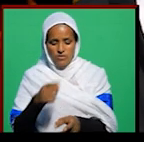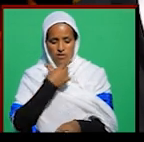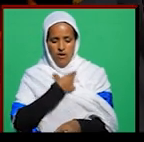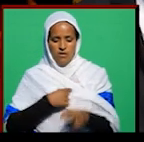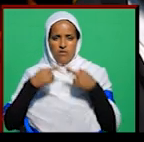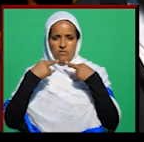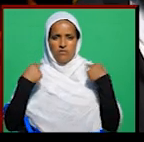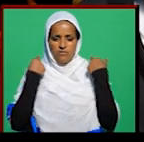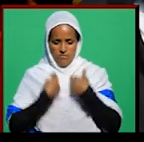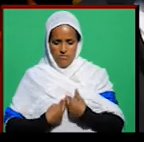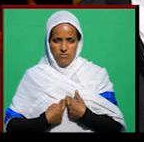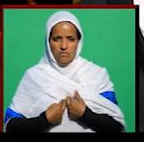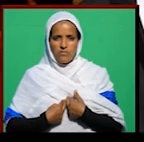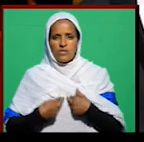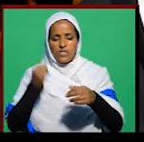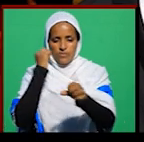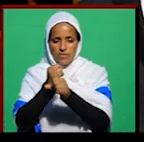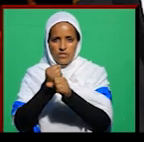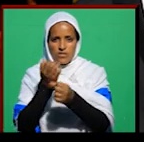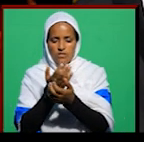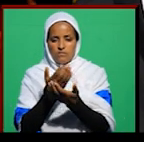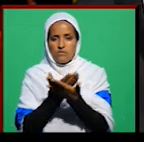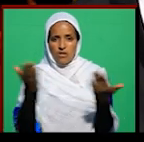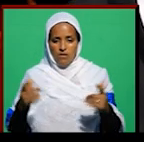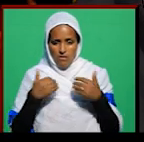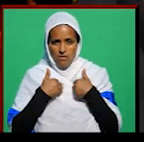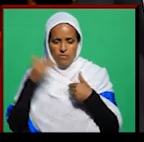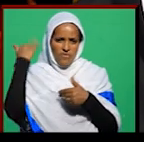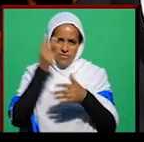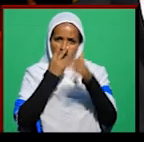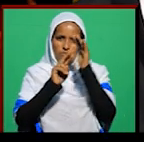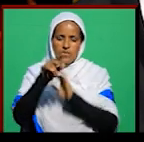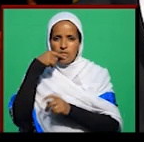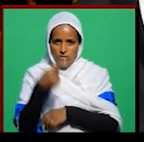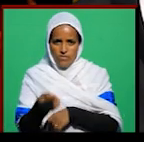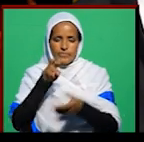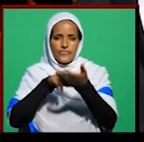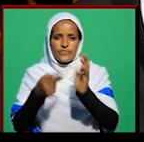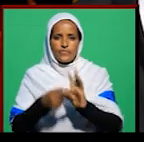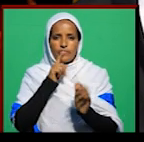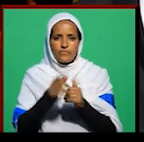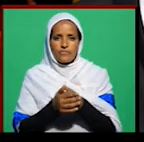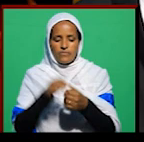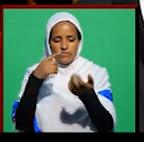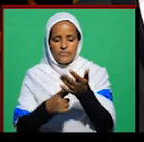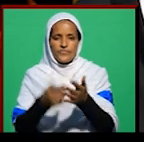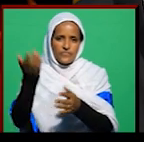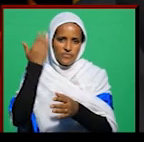አትበለው በአንገትም ላይ ሰረው ይላል። በአንገት የሚታሰር ነገር እንዳለ ትንቢት ተናግሯል ማለት ነው። የሚታሰር ነገር